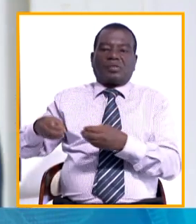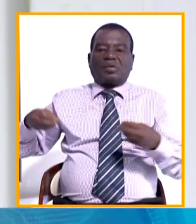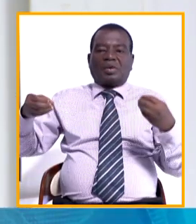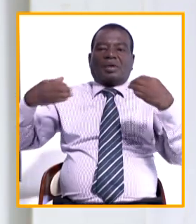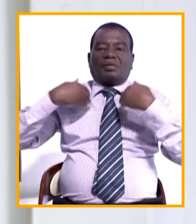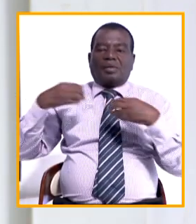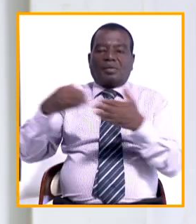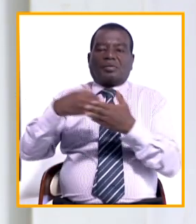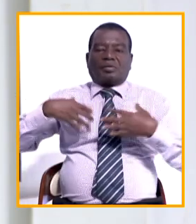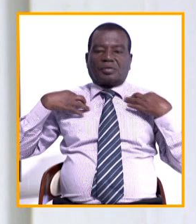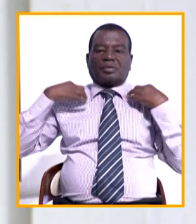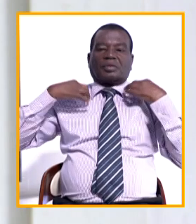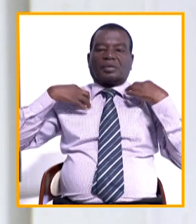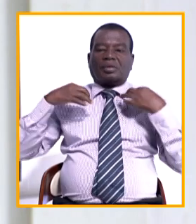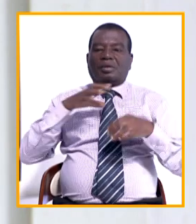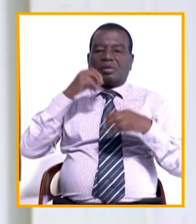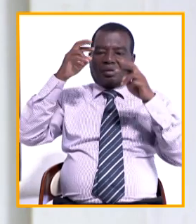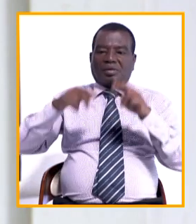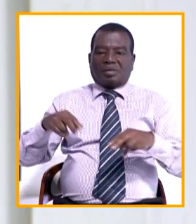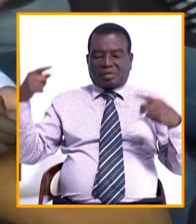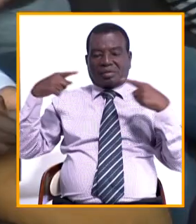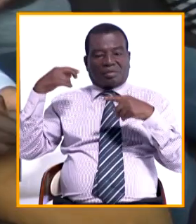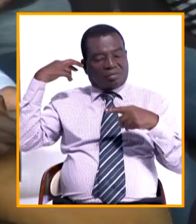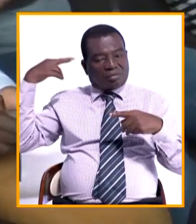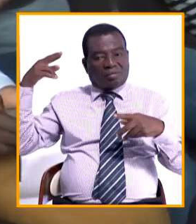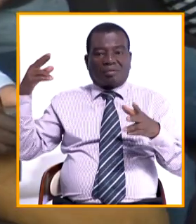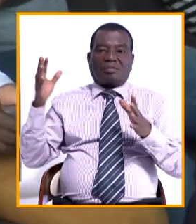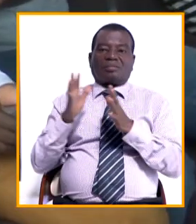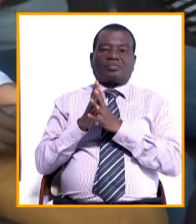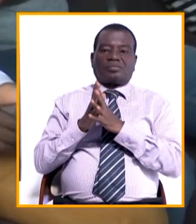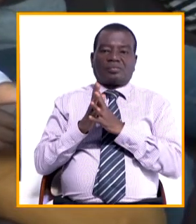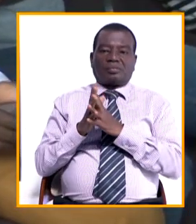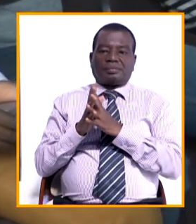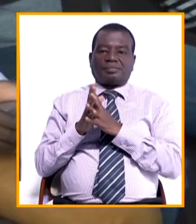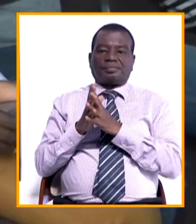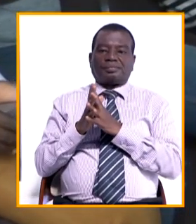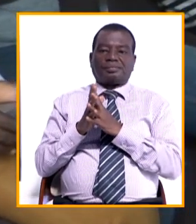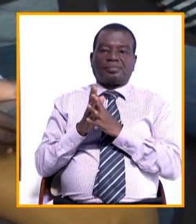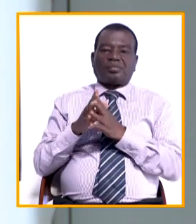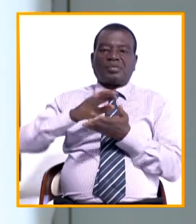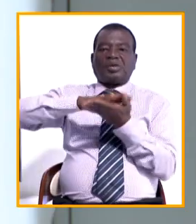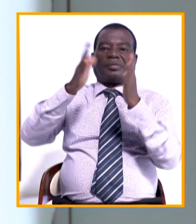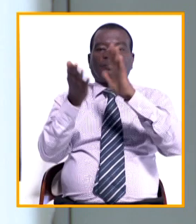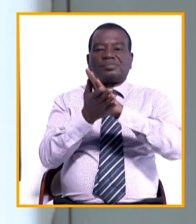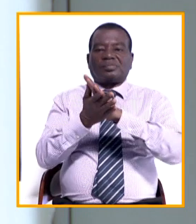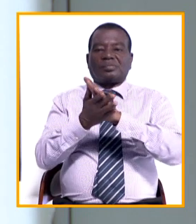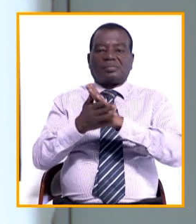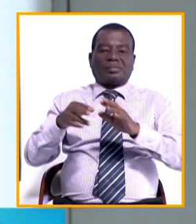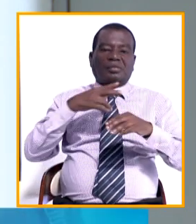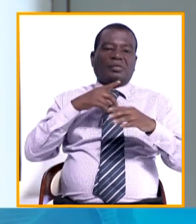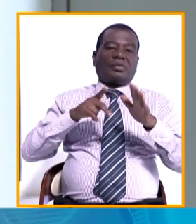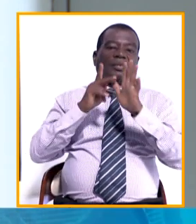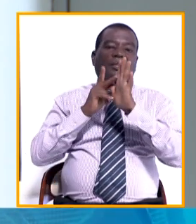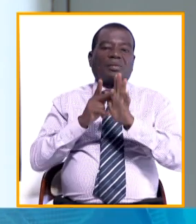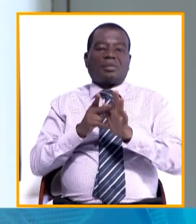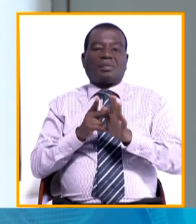plaire. Et on vous invite aussi à rester connecté sur la 88.0 de la bande FM. Les innovations Colo, qui va présenter le